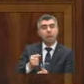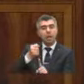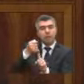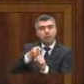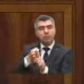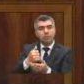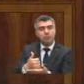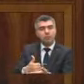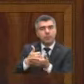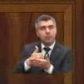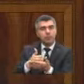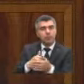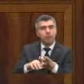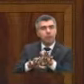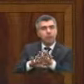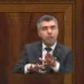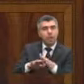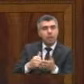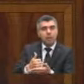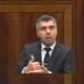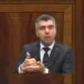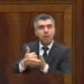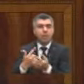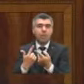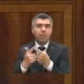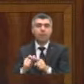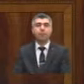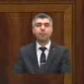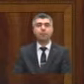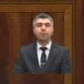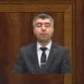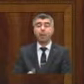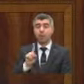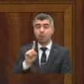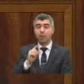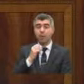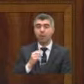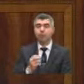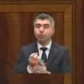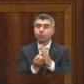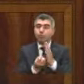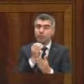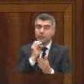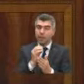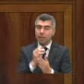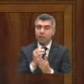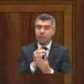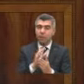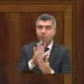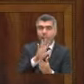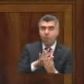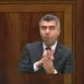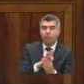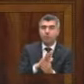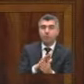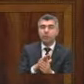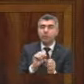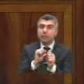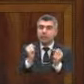الدعم الاجتماعي المتنوعة. غير أنه رغم التطور الحاصل فإن